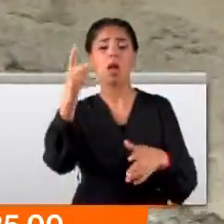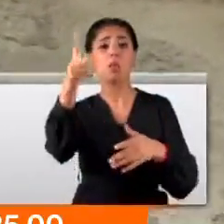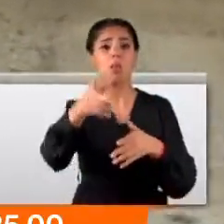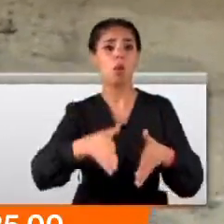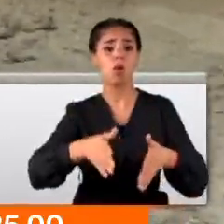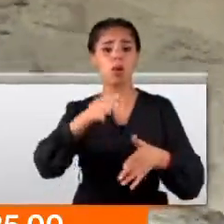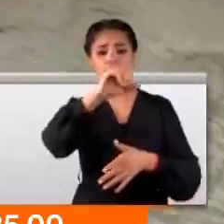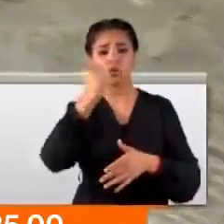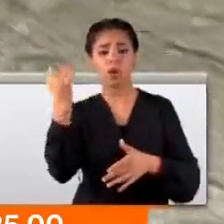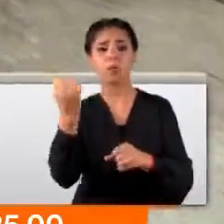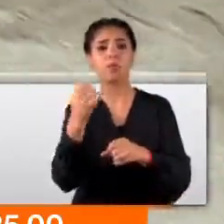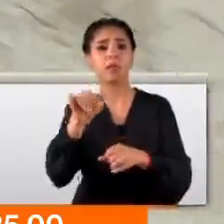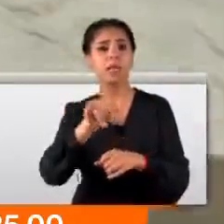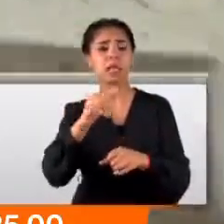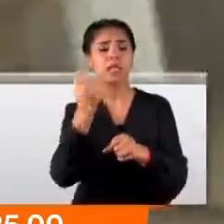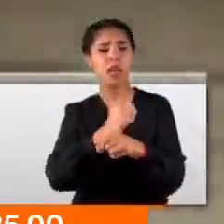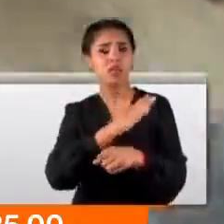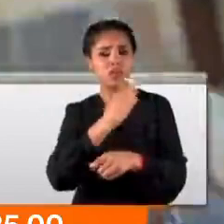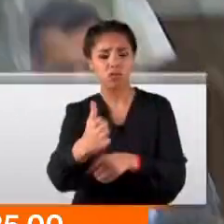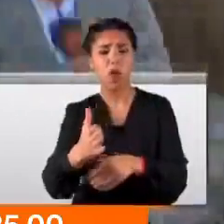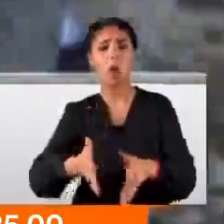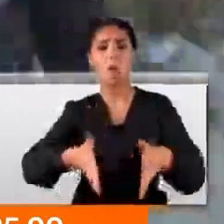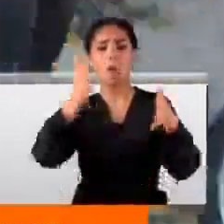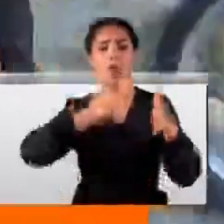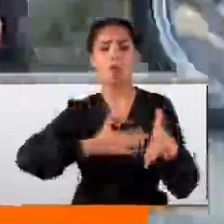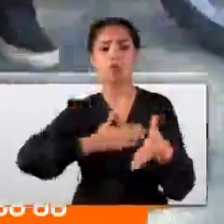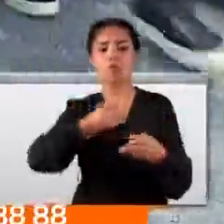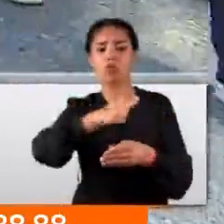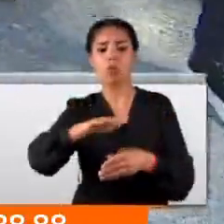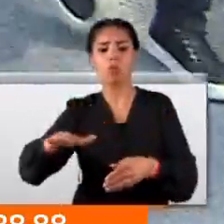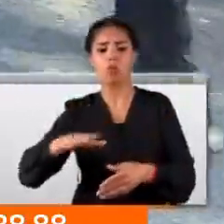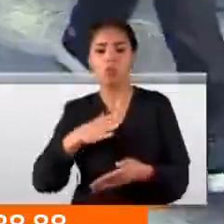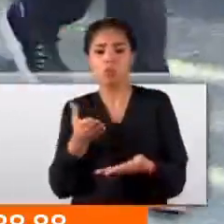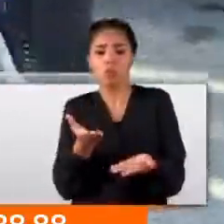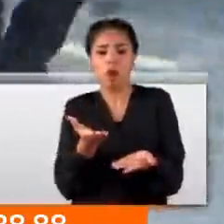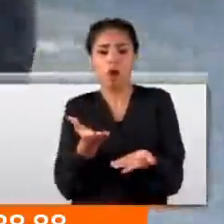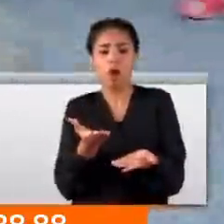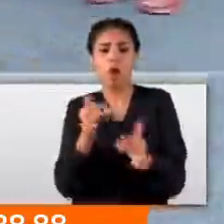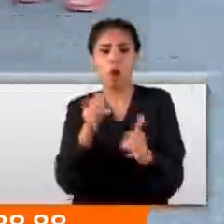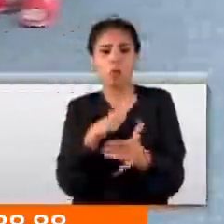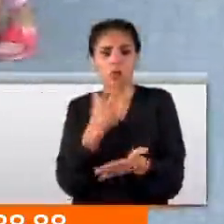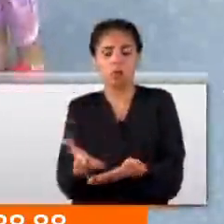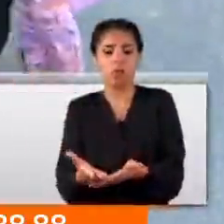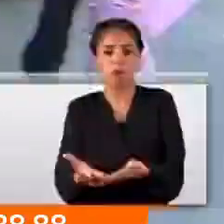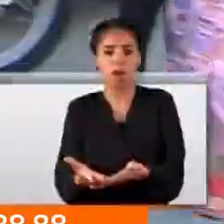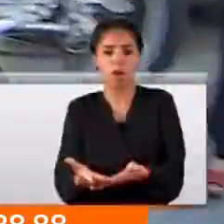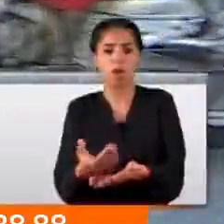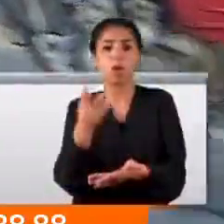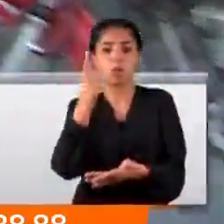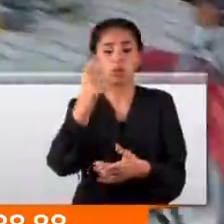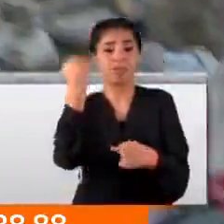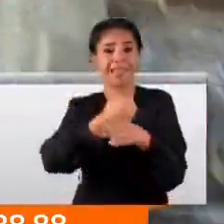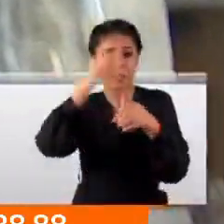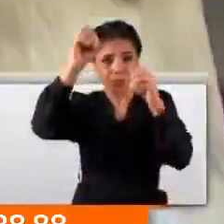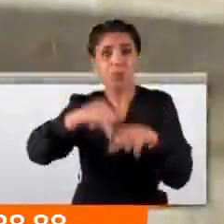kenarında kocaman bir taş var. Ve binanın önünde çok sayıda çocuk var. Burada oynuyorlar saatler boyunca. Yani oradan bir